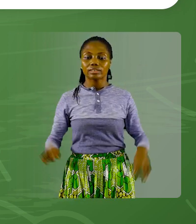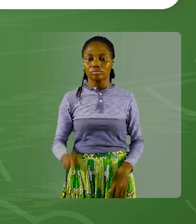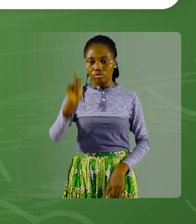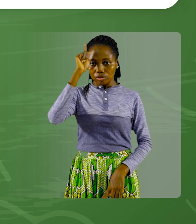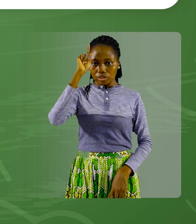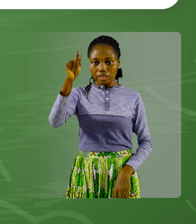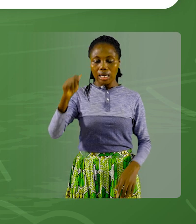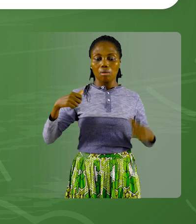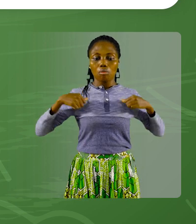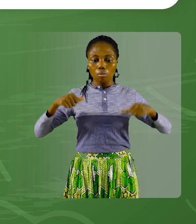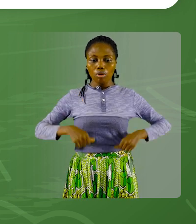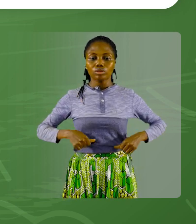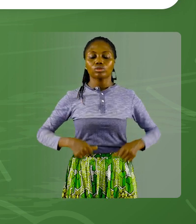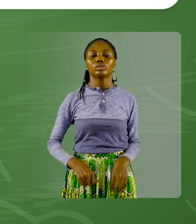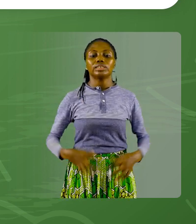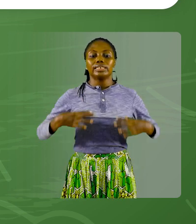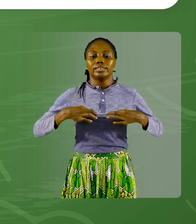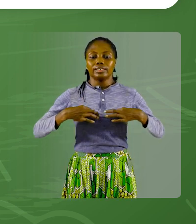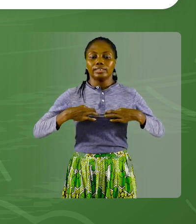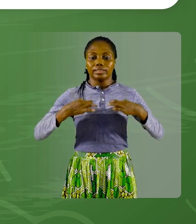tenues vertes bouteilles.